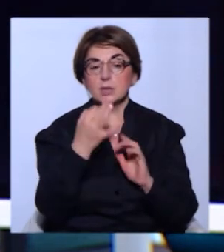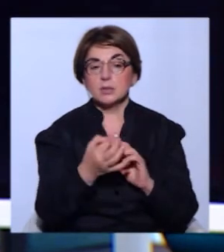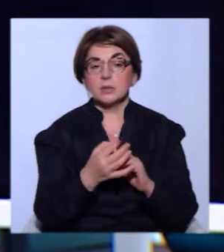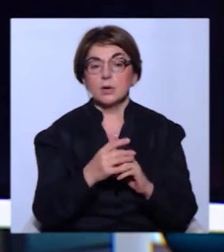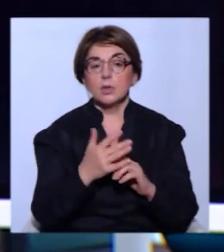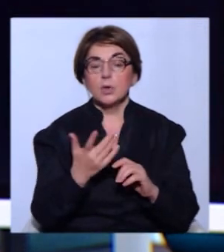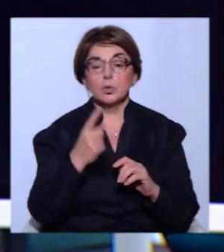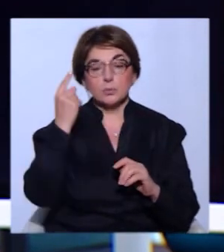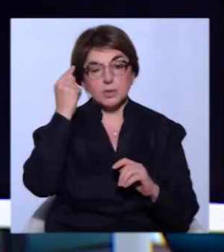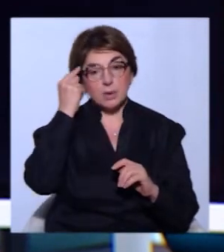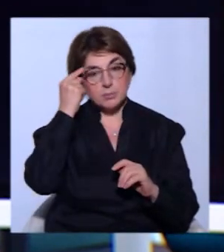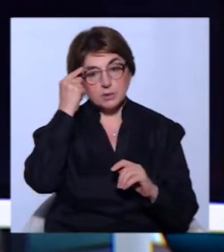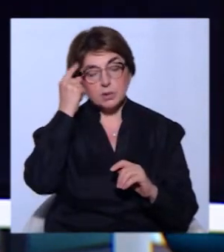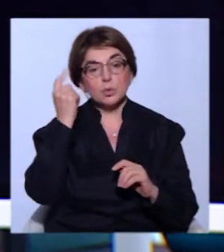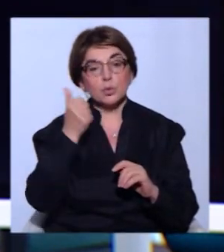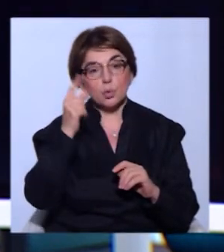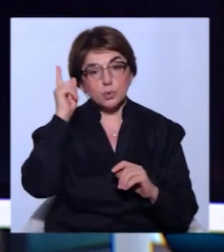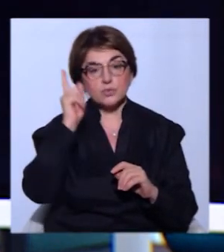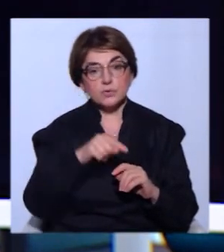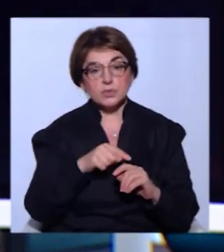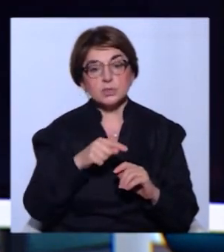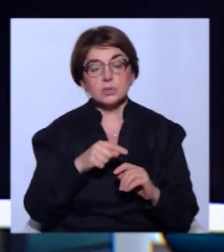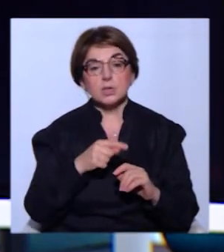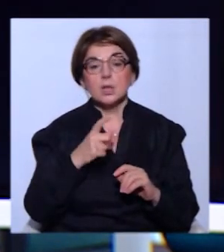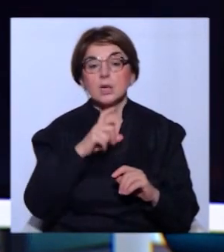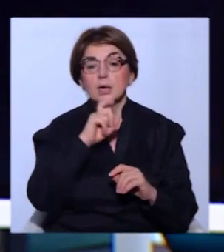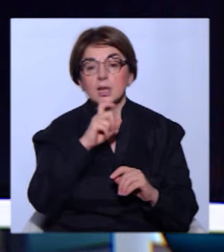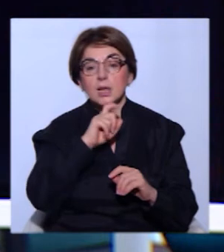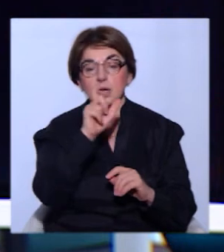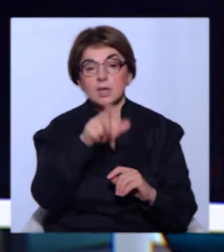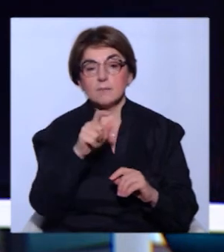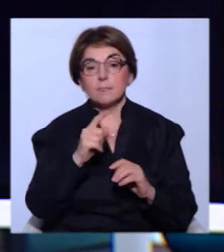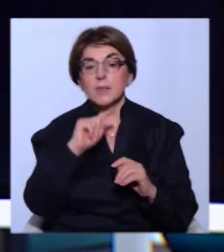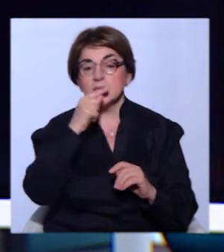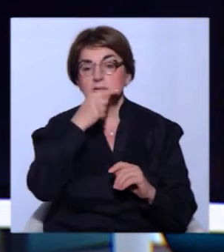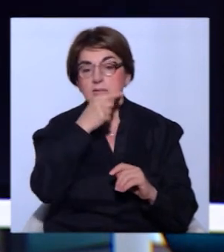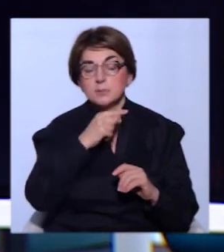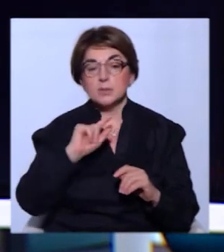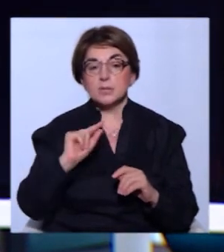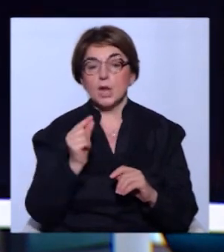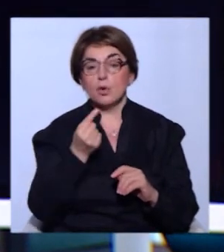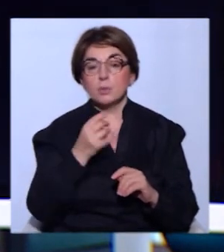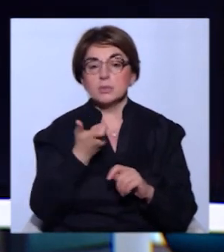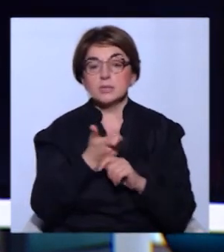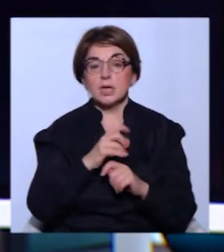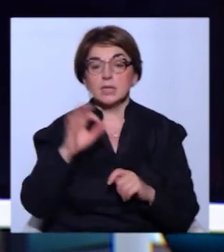დაგისვათ, რომ დაფიქრდეთ. როგორ ცნობილია, გლეხები სიმიც და ლობიოს